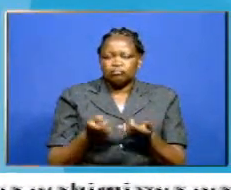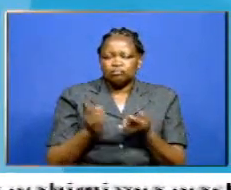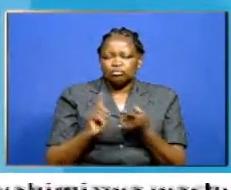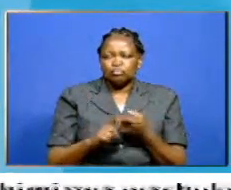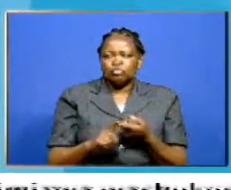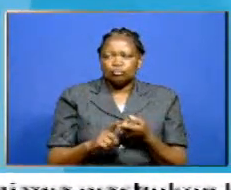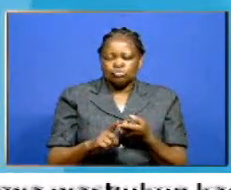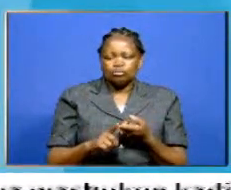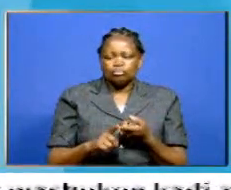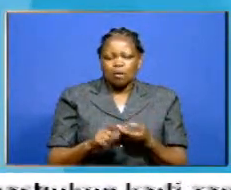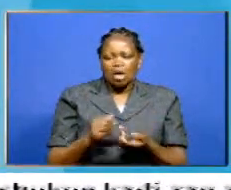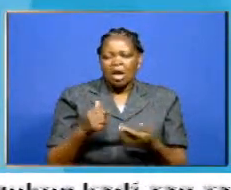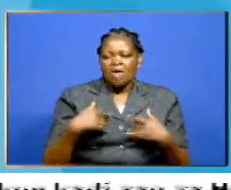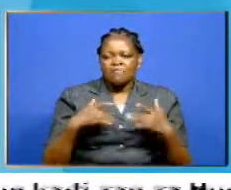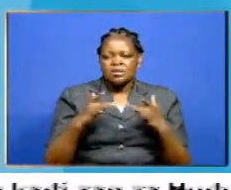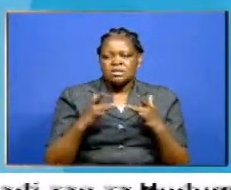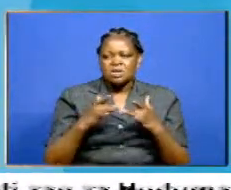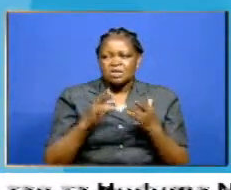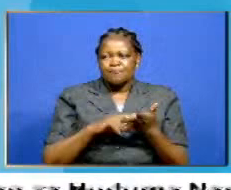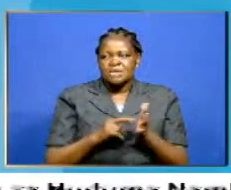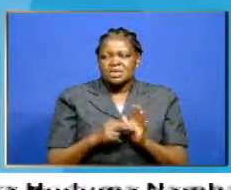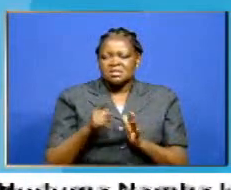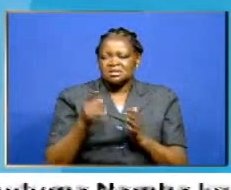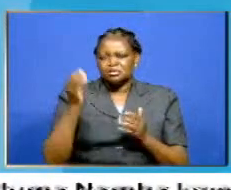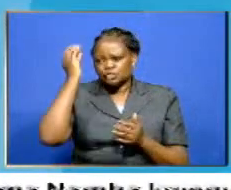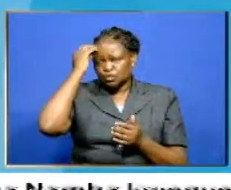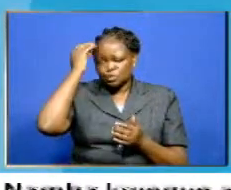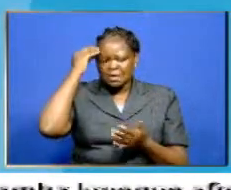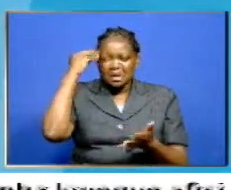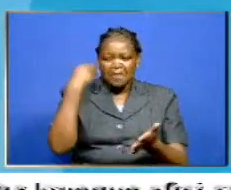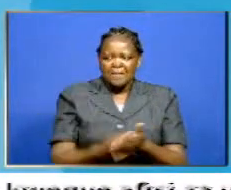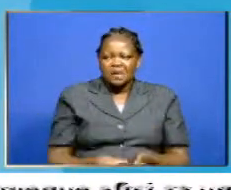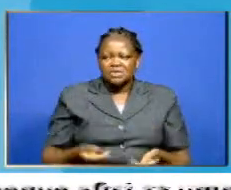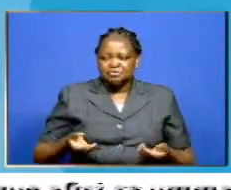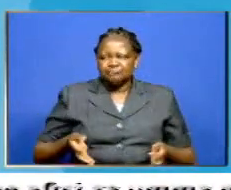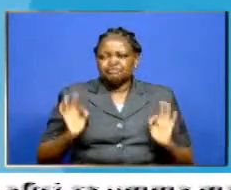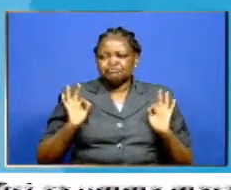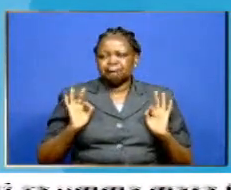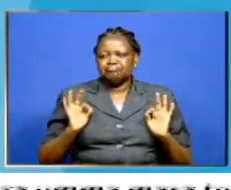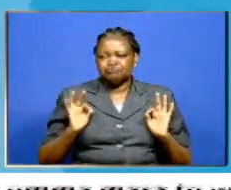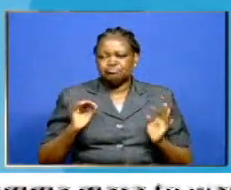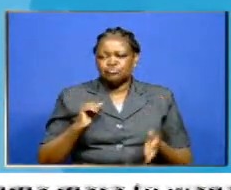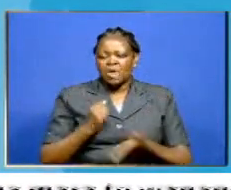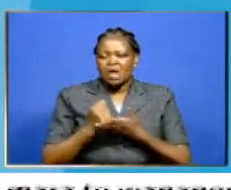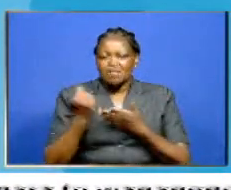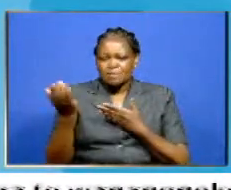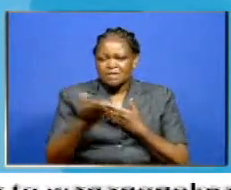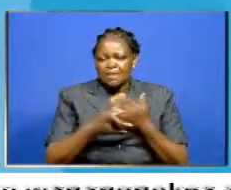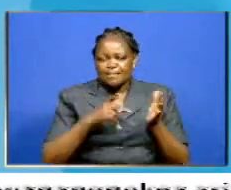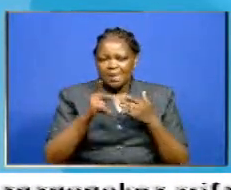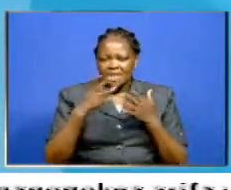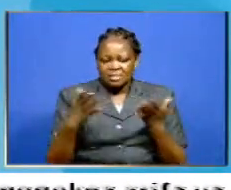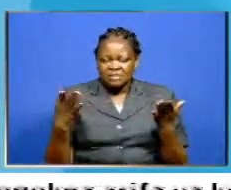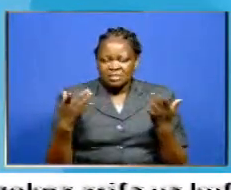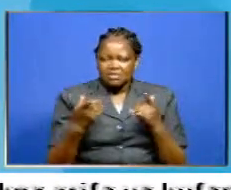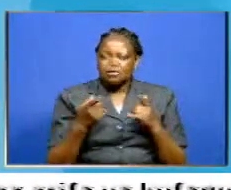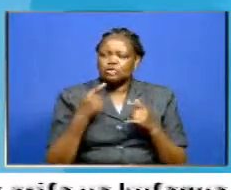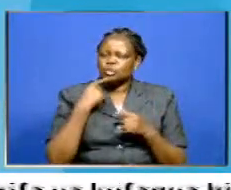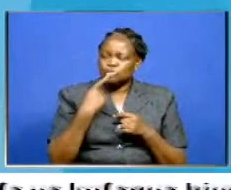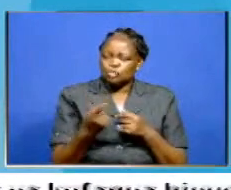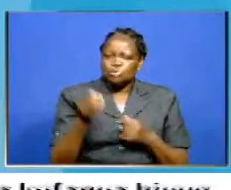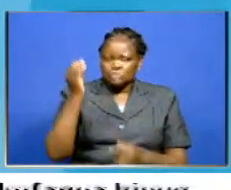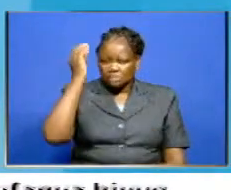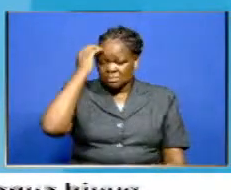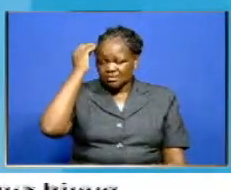kufikia interneti. Sasa wanafunzi hawa hawana pesa ambazo zinaweza kuwasaidia kununua hizi bundles. Kwa hivyo